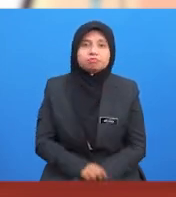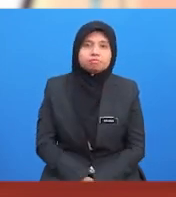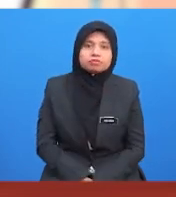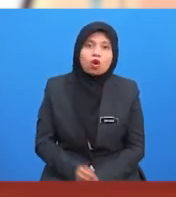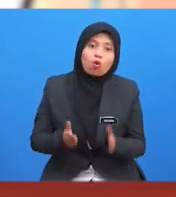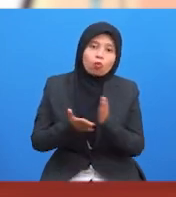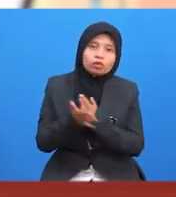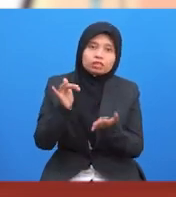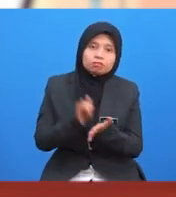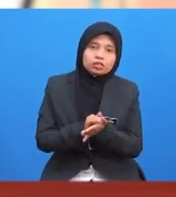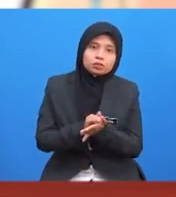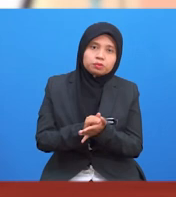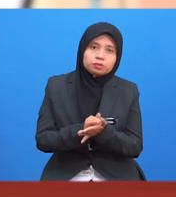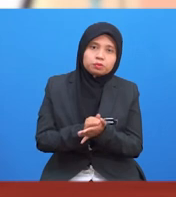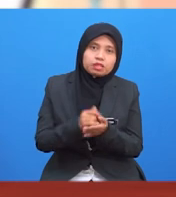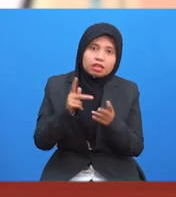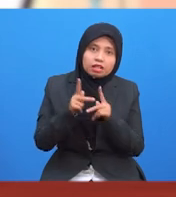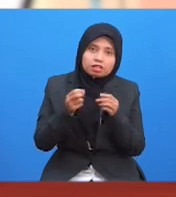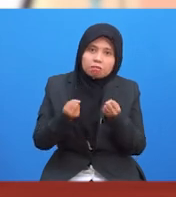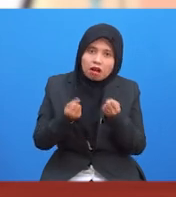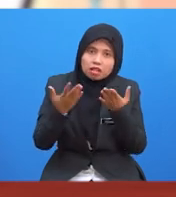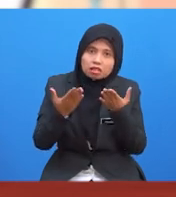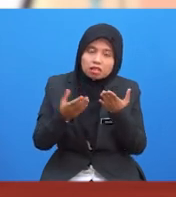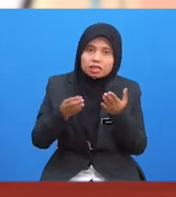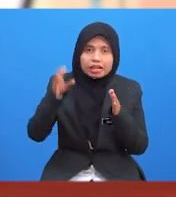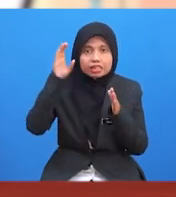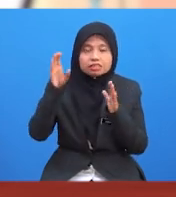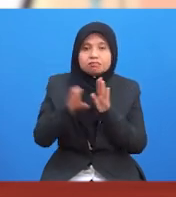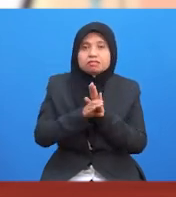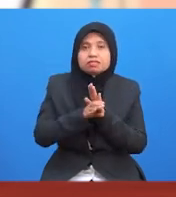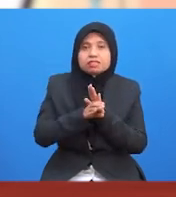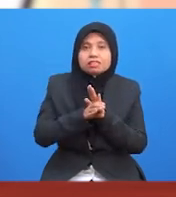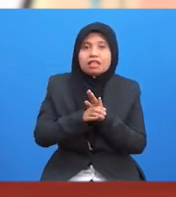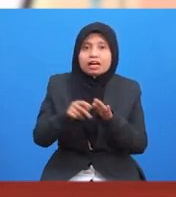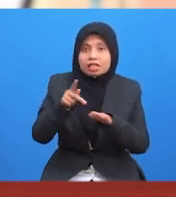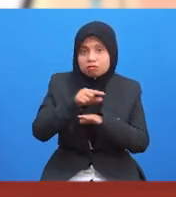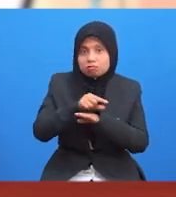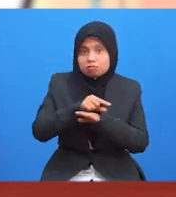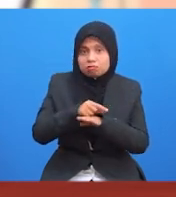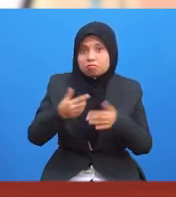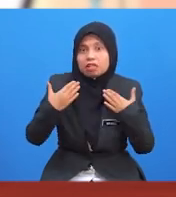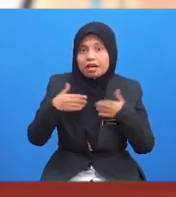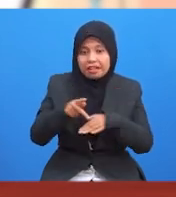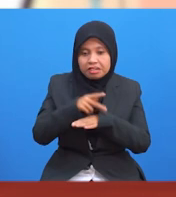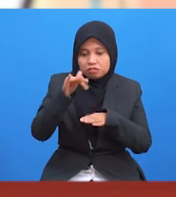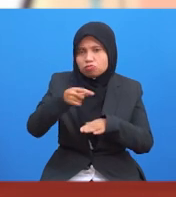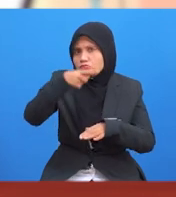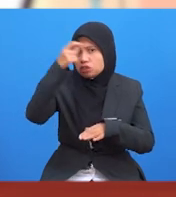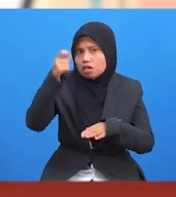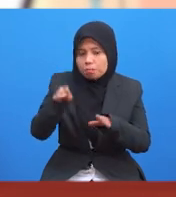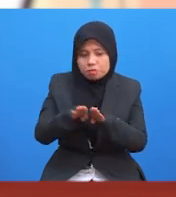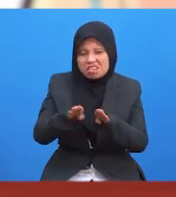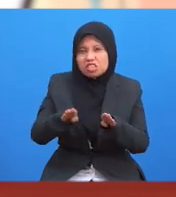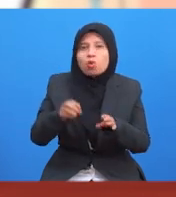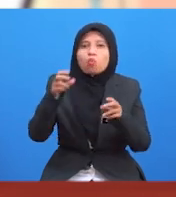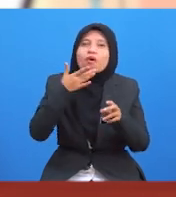Okey, oleh sebab itu, kebanyakan jurugambar akan mengenakan pakaian yang hitam ataupun warna gelap berbanding